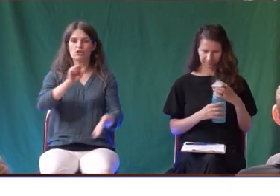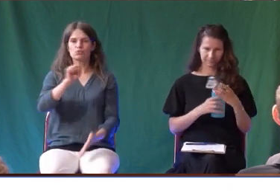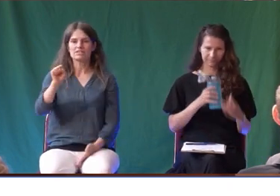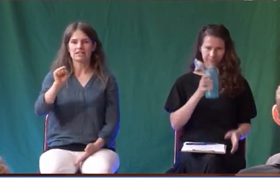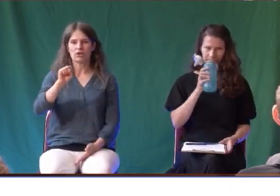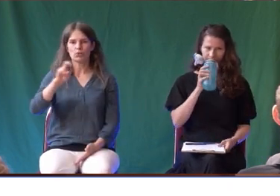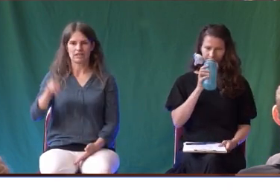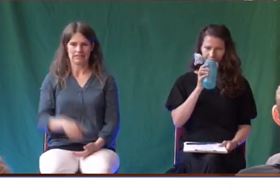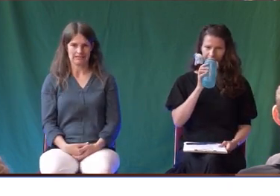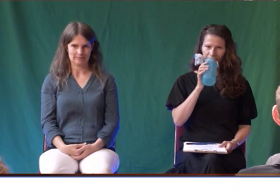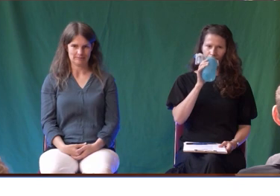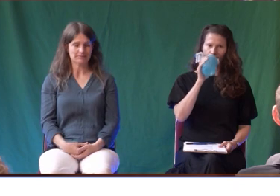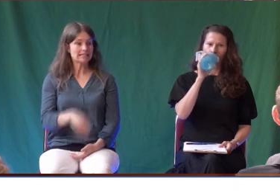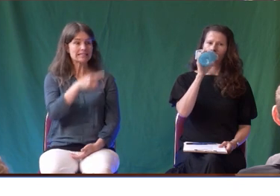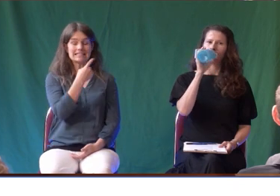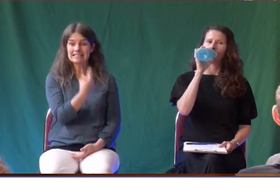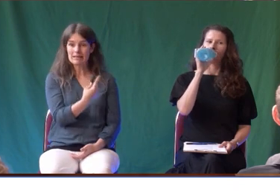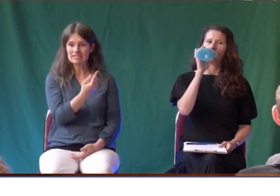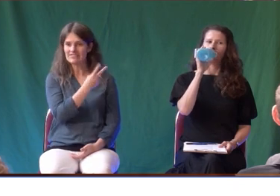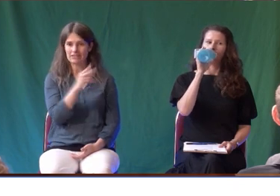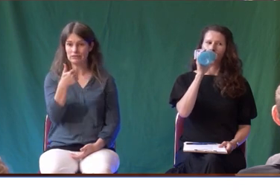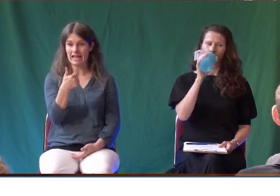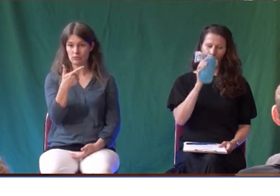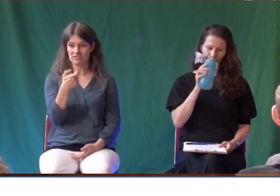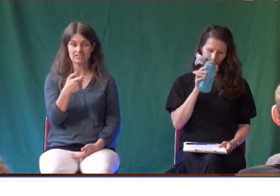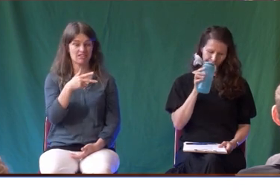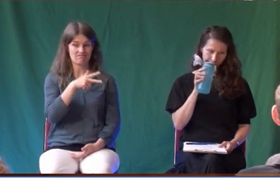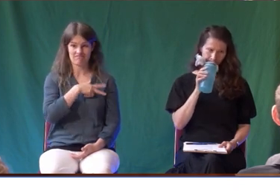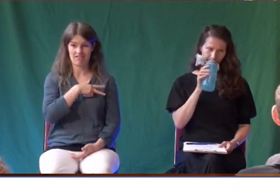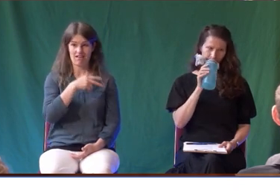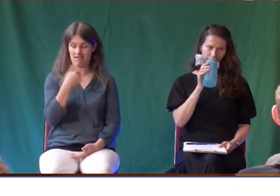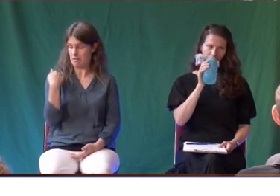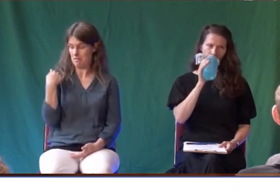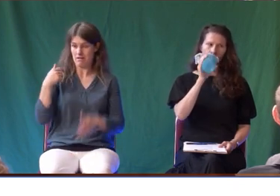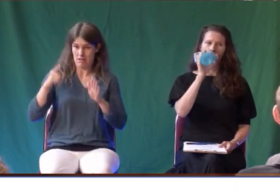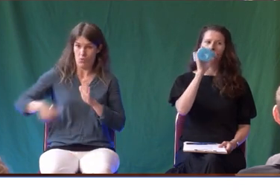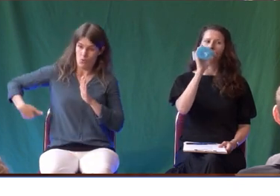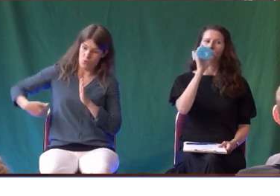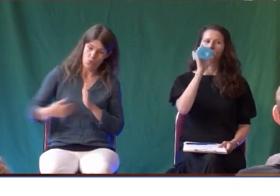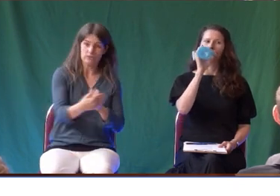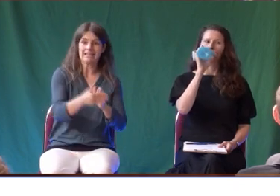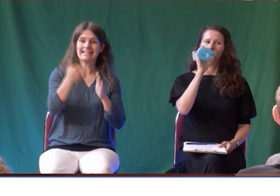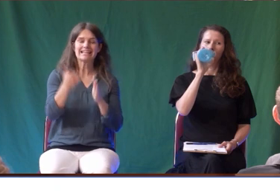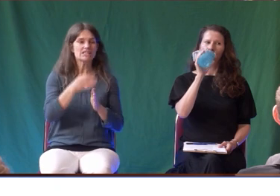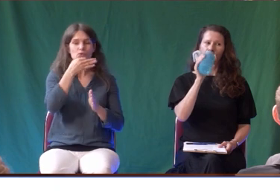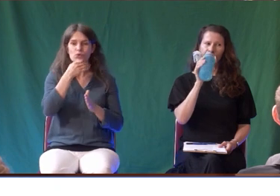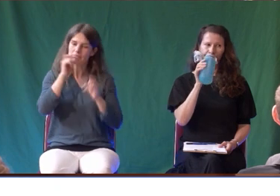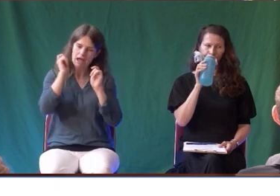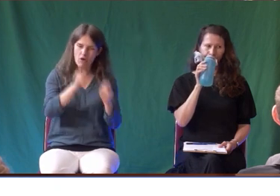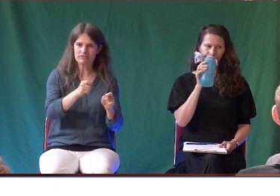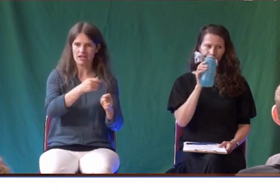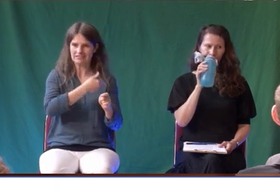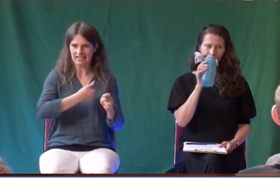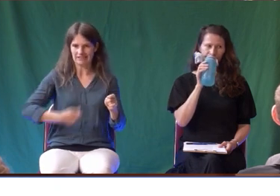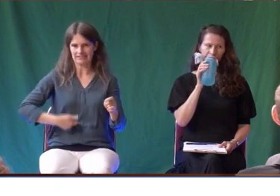seit Ende 2021 die tatsächlich die erste Kinder und Jugendbeauftragte des Freistaates